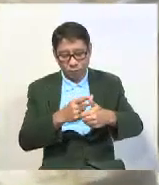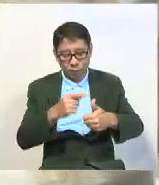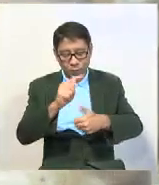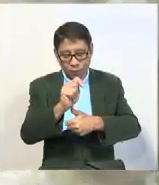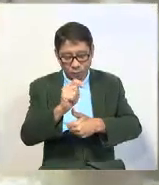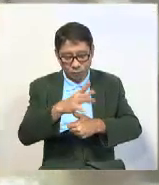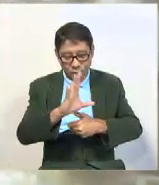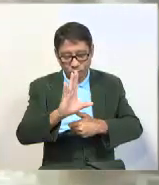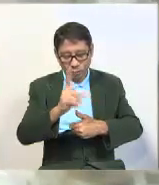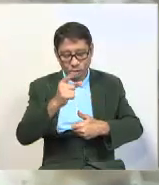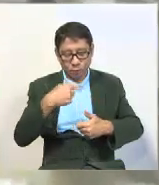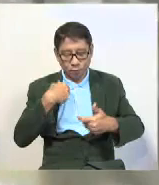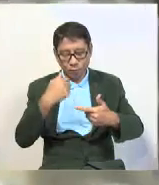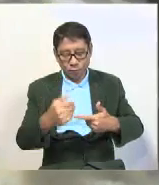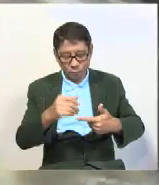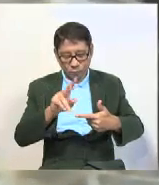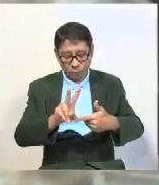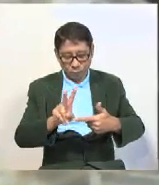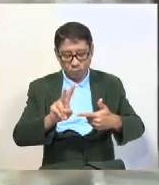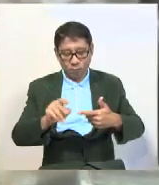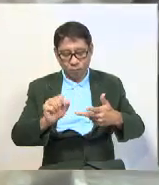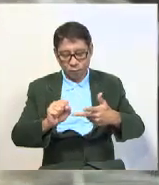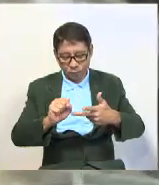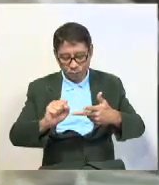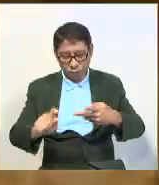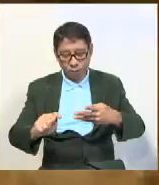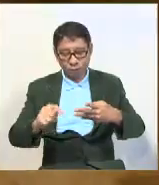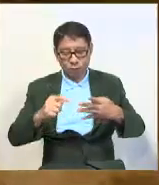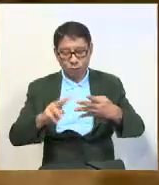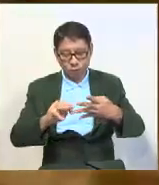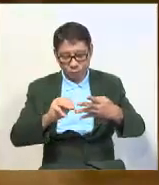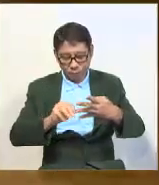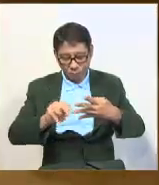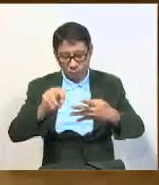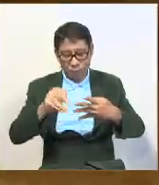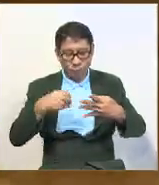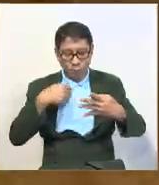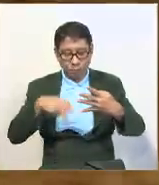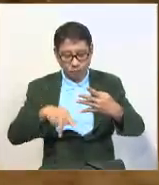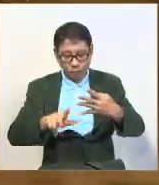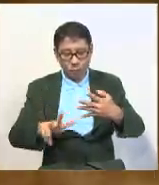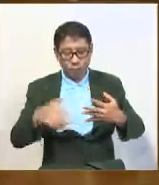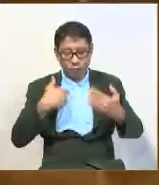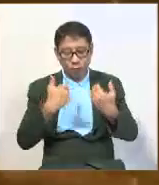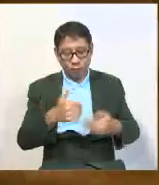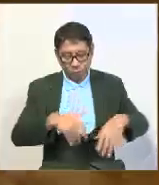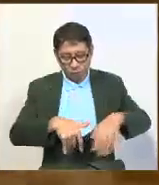ภอทุ่งช้างอำเภอปัวสองแควสันติสุขเมืองน่านและภูเพียงก็ขอให้ชาวบ้